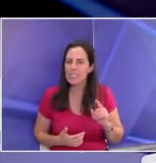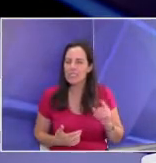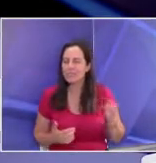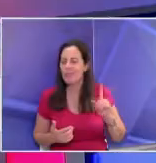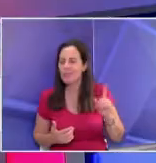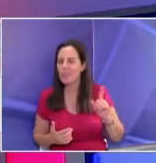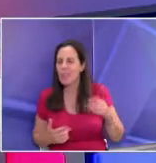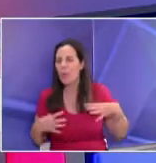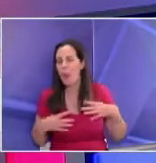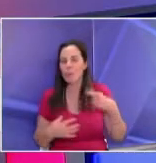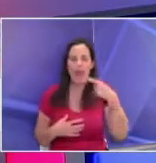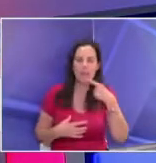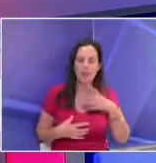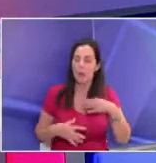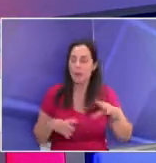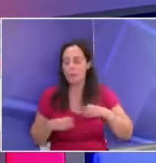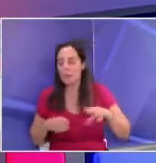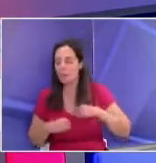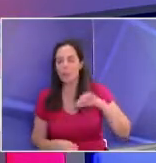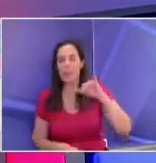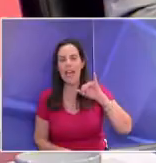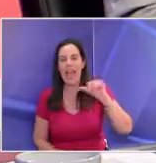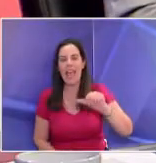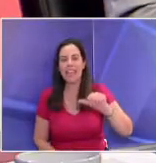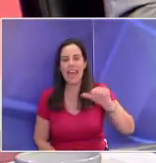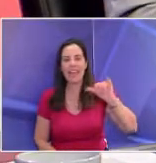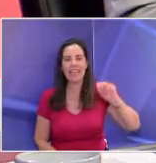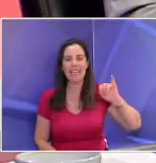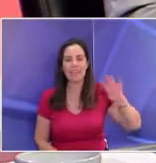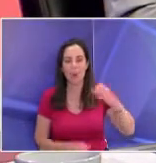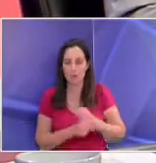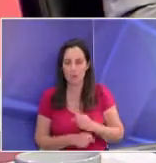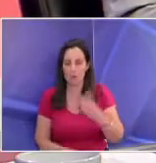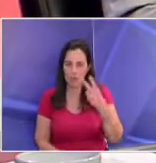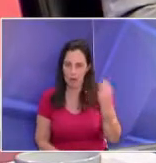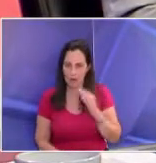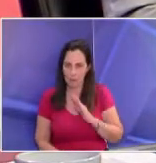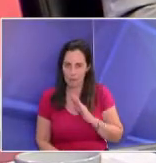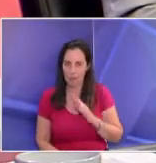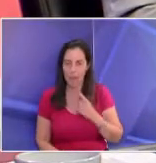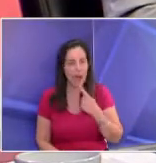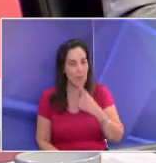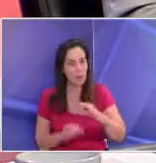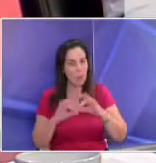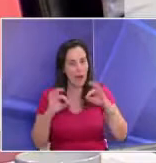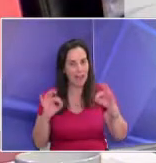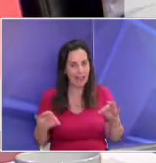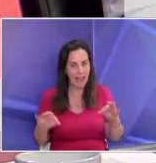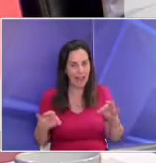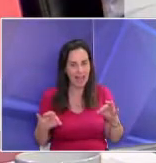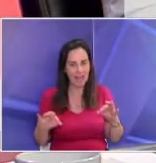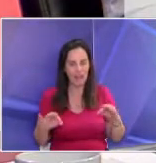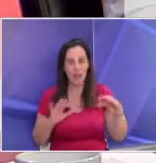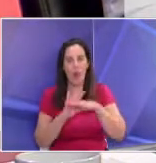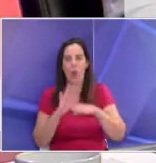מה שאלדד יניב עושה, בין אם אני מסכים או לא, מה שאלה? עדיין שזה בחופש... תשמע, שני דברים. כן. אמר, דיברנו עוד בהתחלה על העניין של